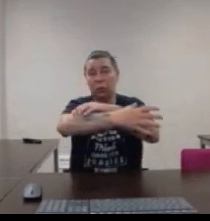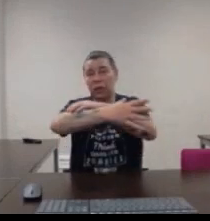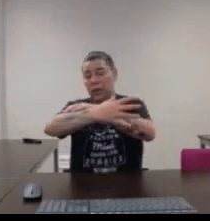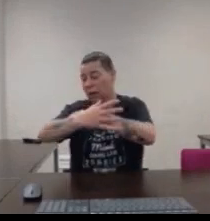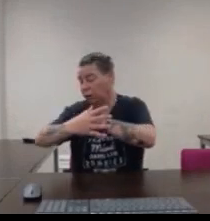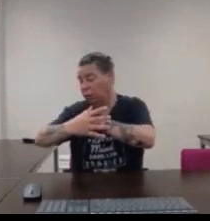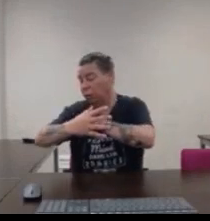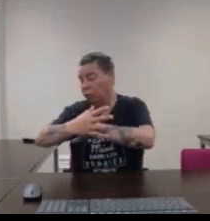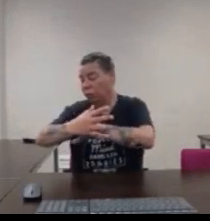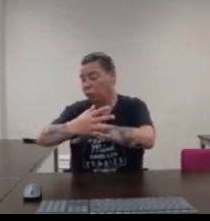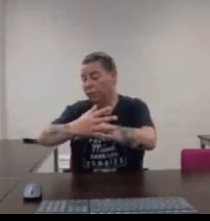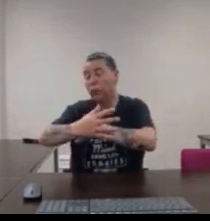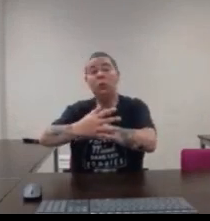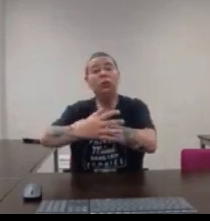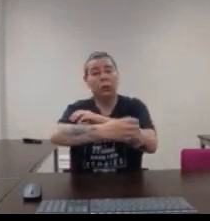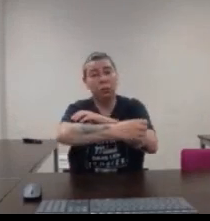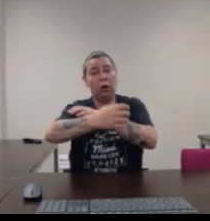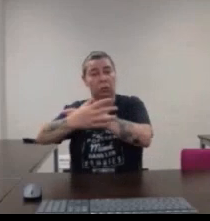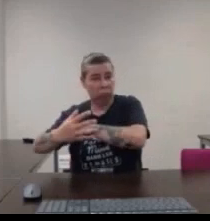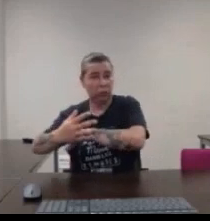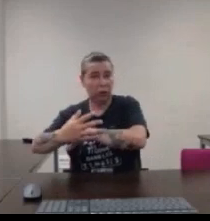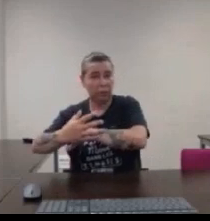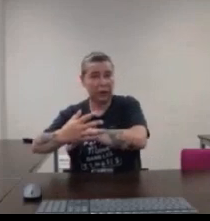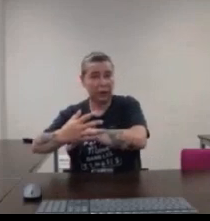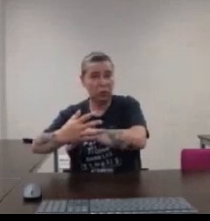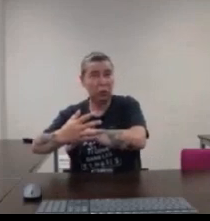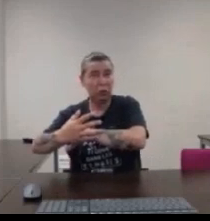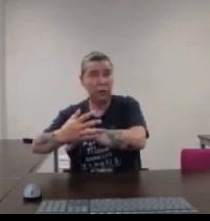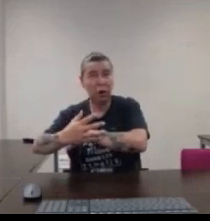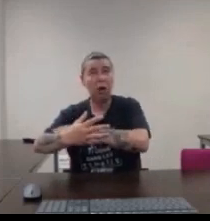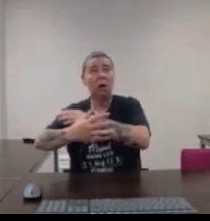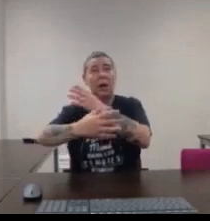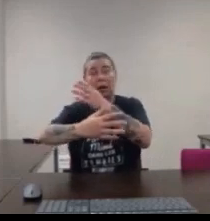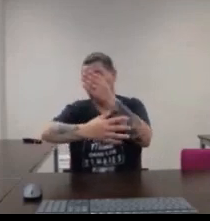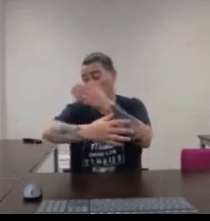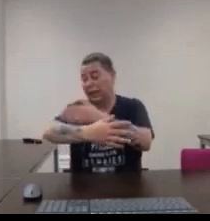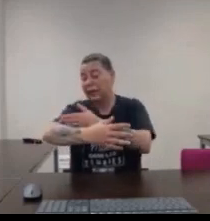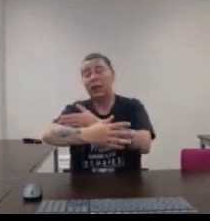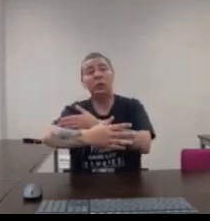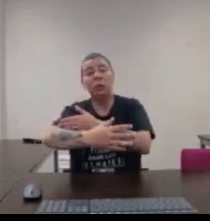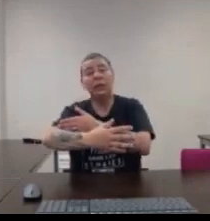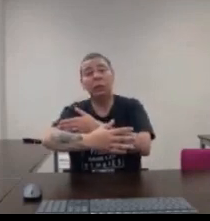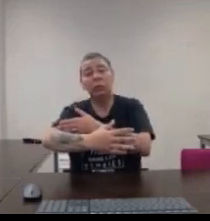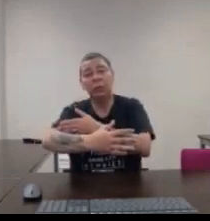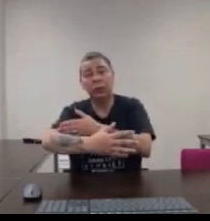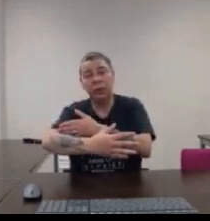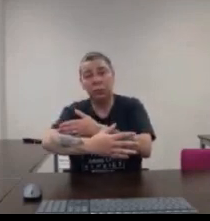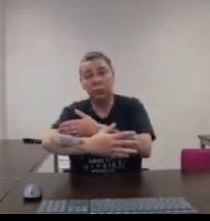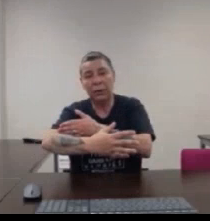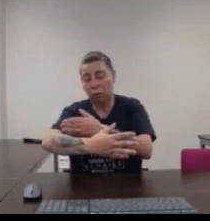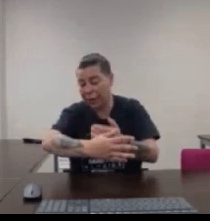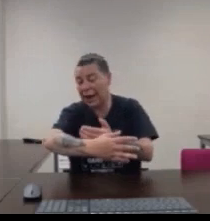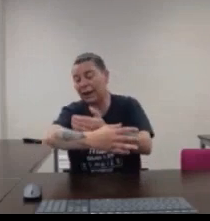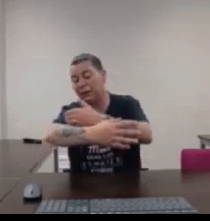comme je vais changer de muscle pour passer au mouvement suivant, les déchets qui auront été produits pendant